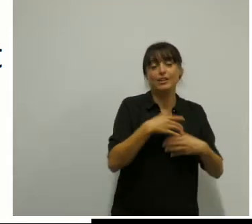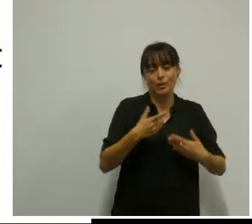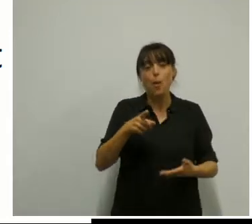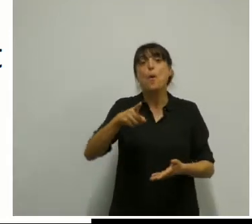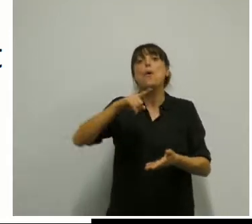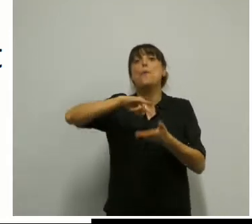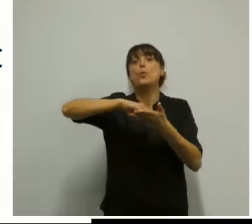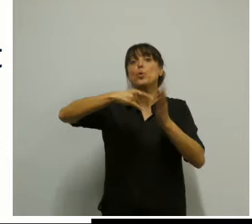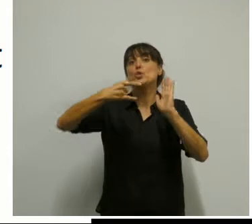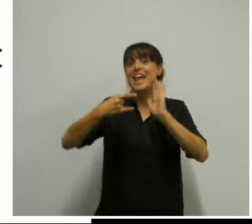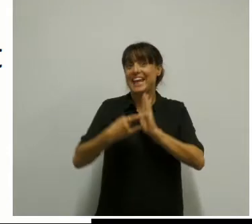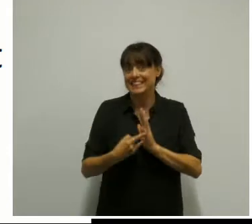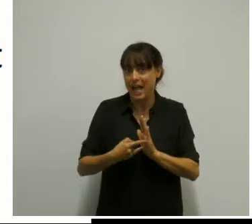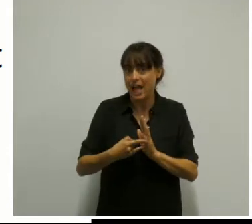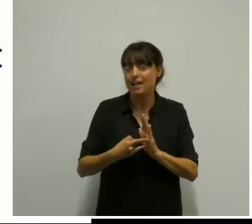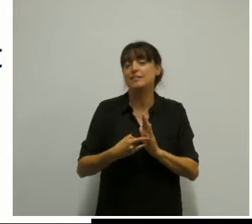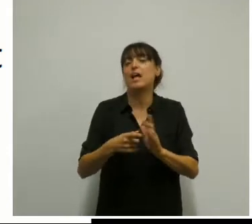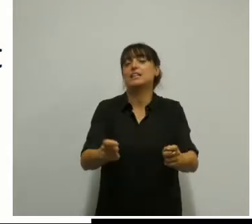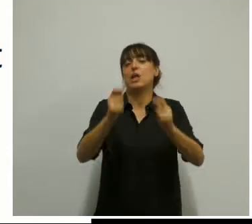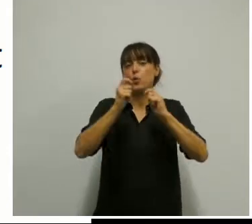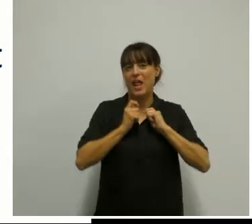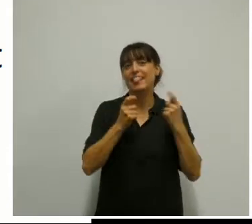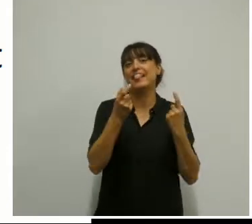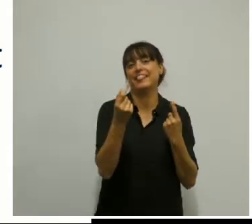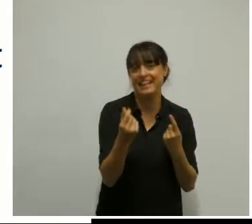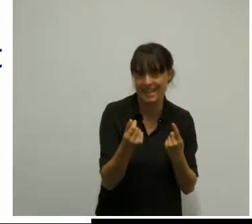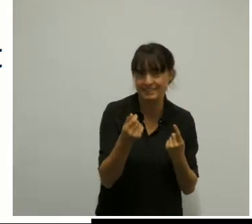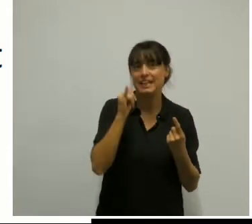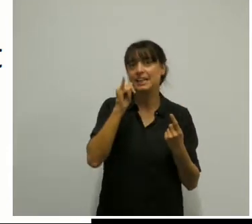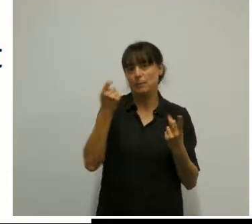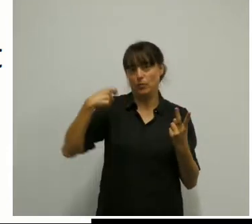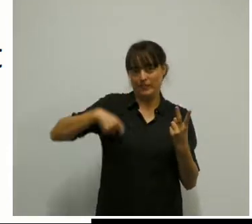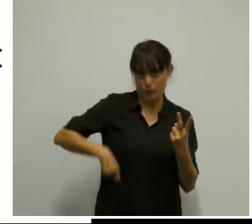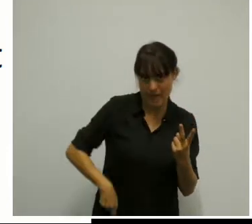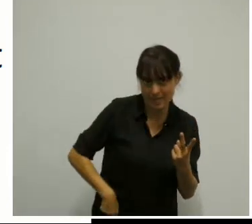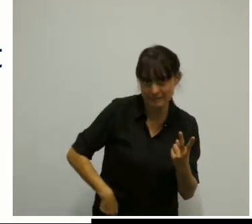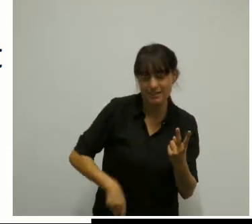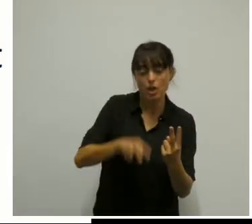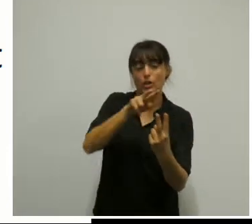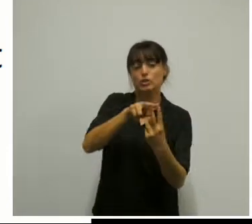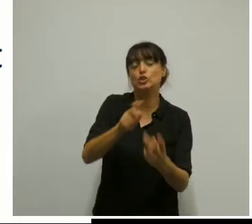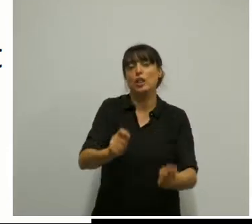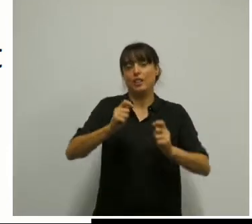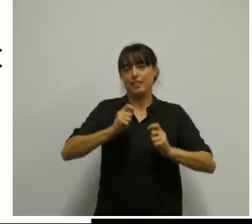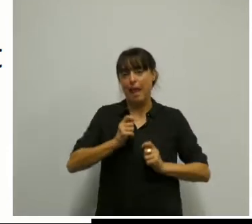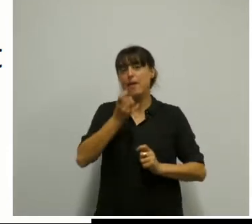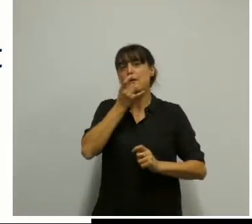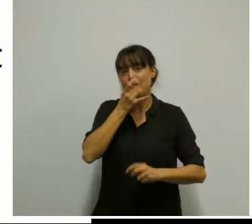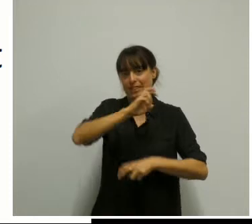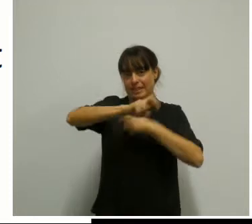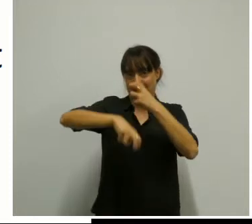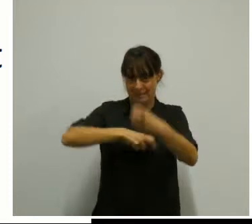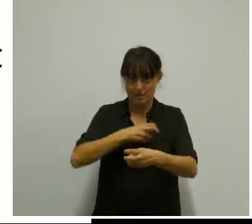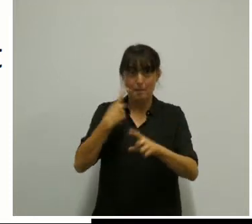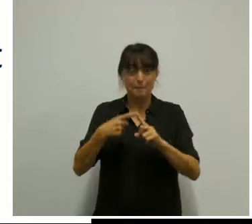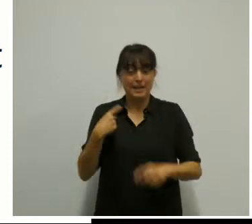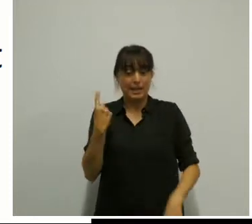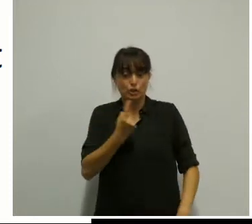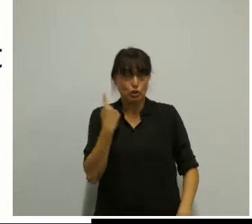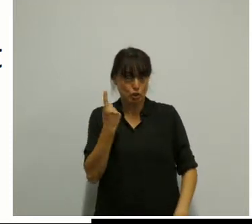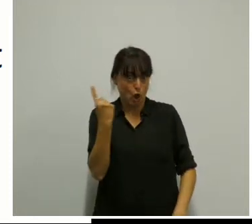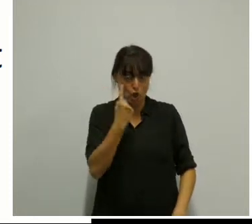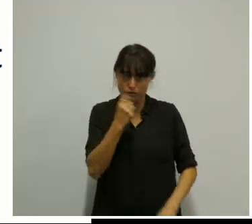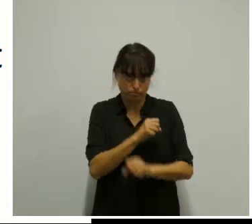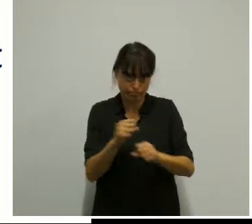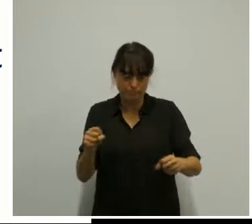els pressupostos participatius, ens ha donat sobretot diners i professionals que ens han agilitzat i ens han facilitat molt la feina. No? Quin repte